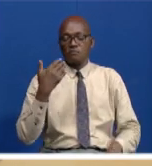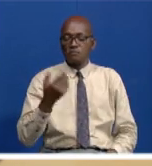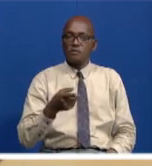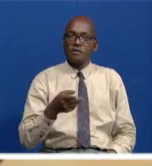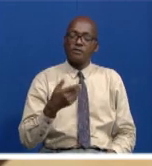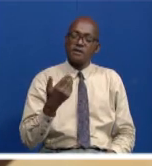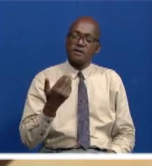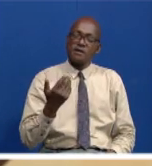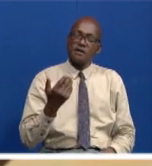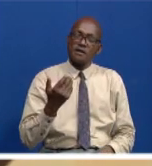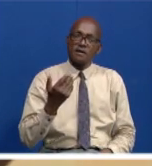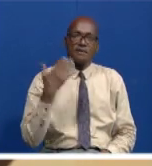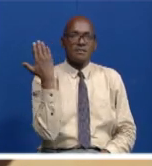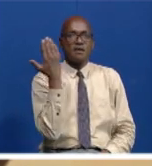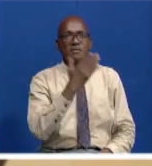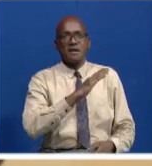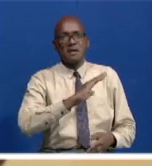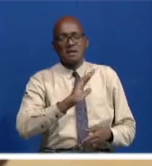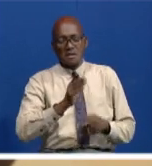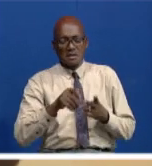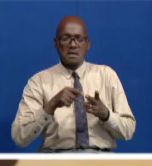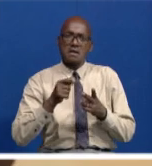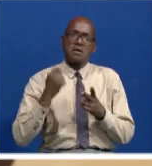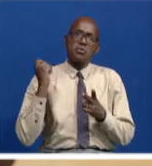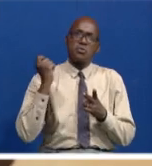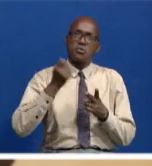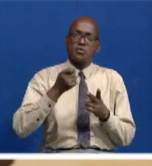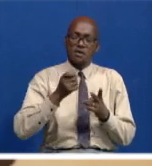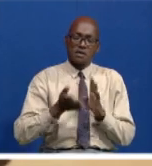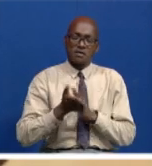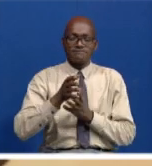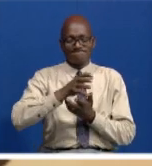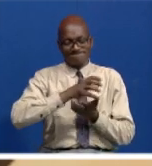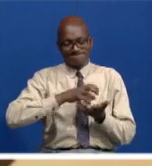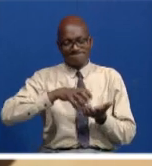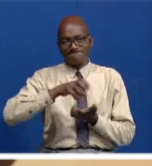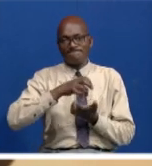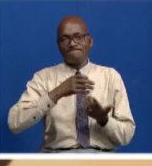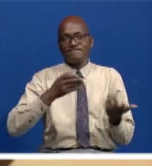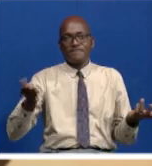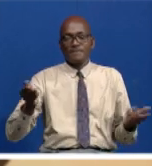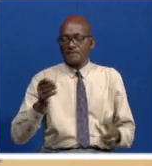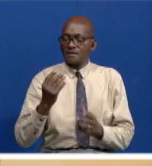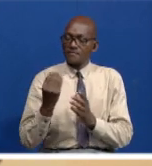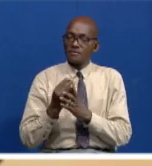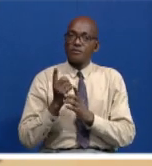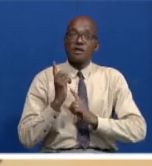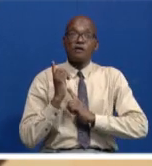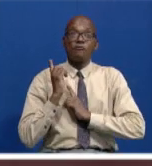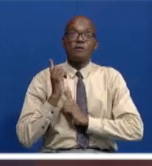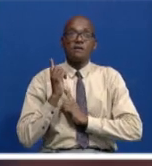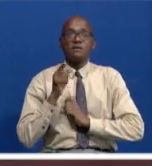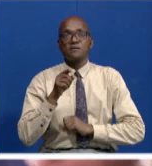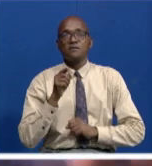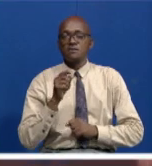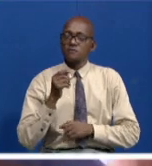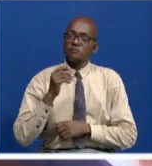kuak ndo sasa vu zilan bain wanan ha pamoja na wale wzi wa ha masa